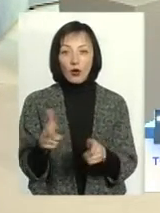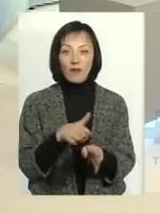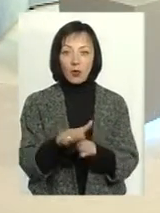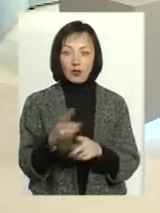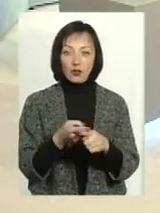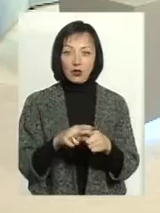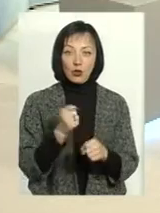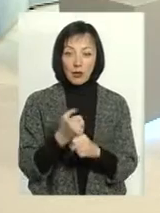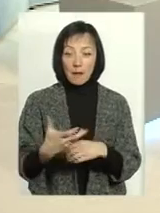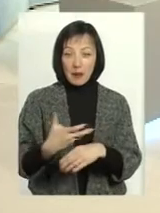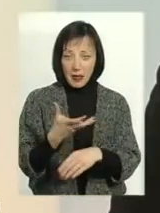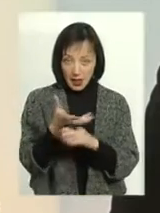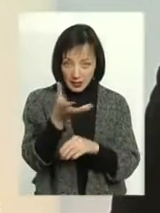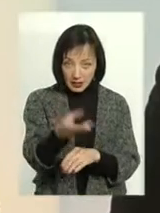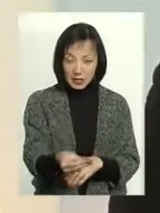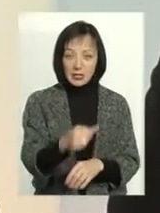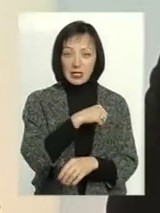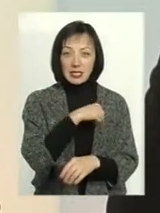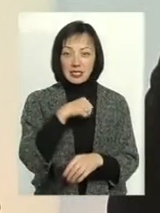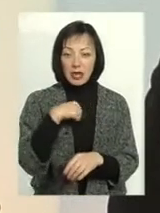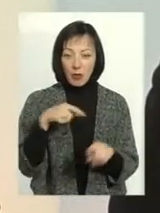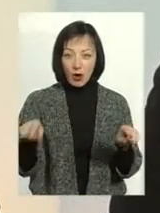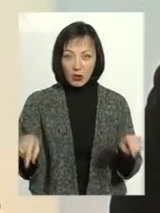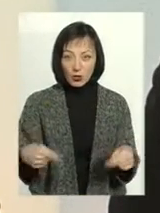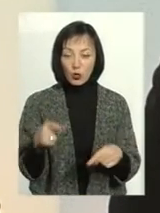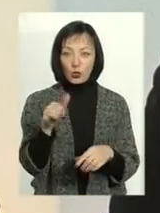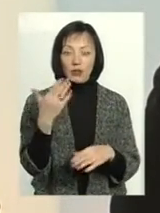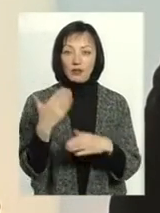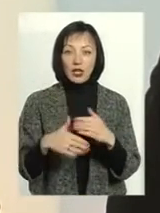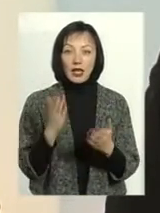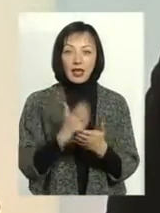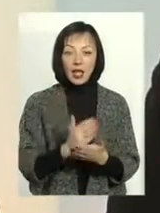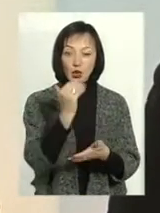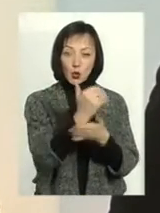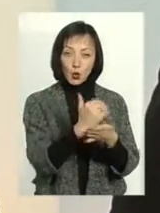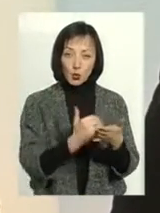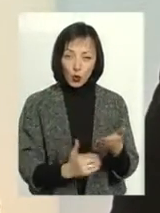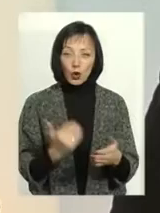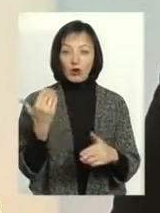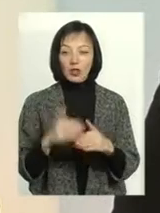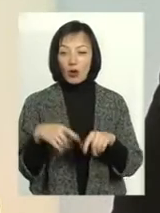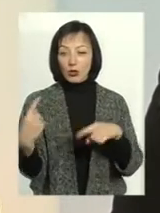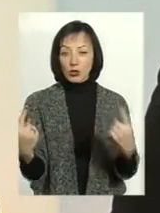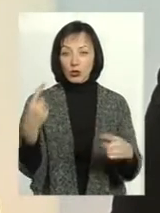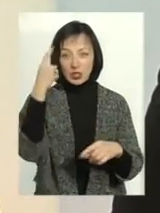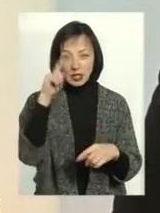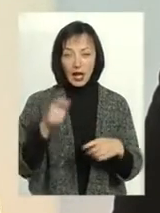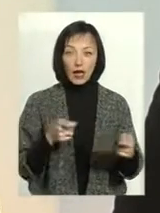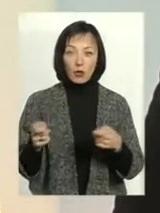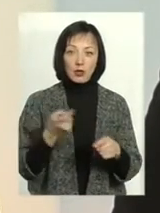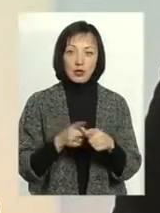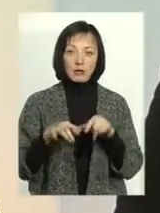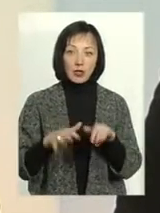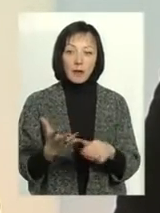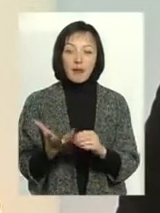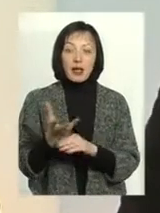цю роботу. Платіть їм, вони вже самоорганізовані, в них вже є структура, вони вже один одного знають і керують цим процесом.